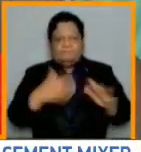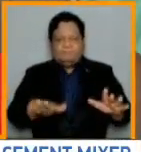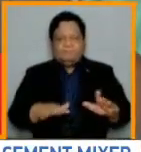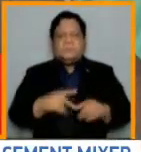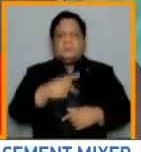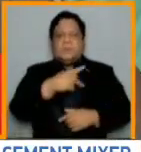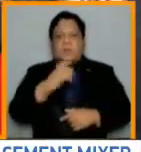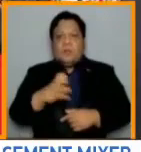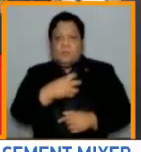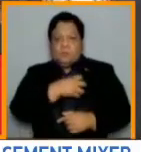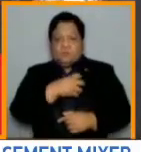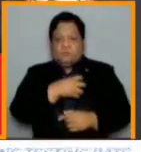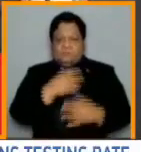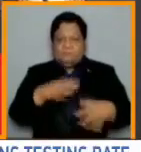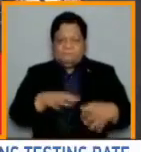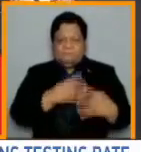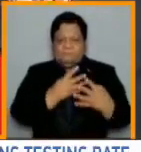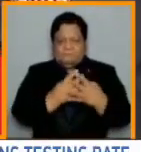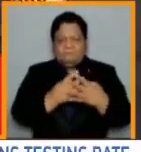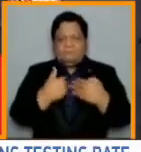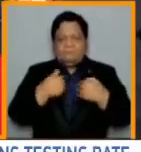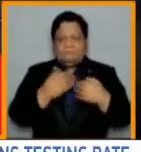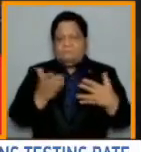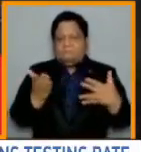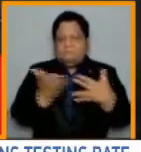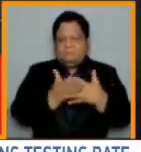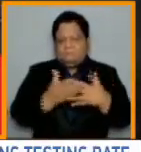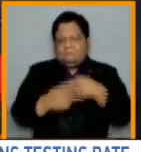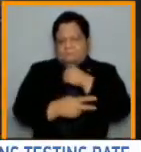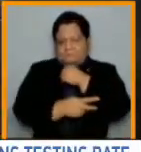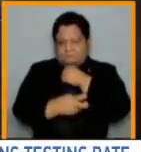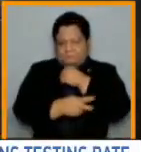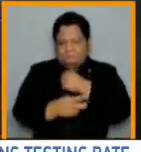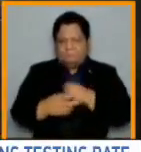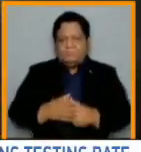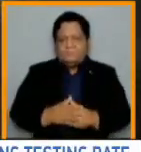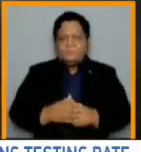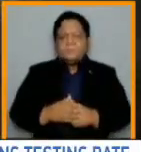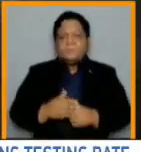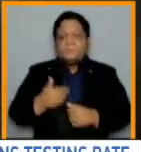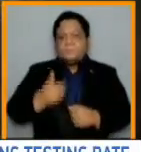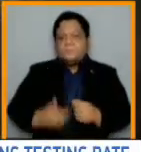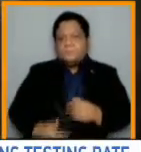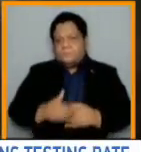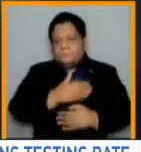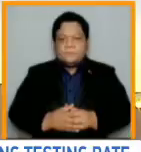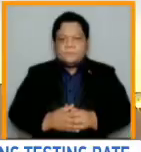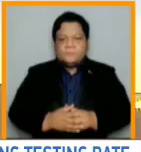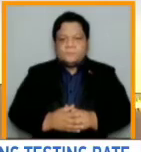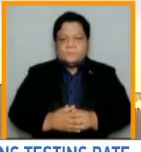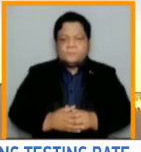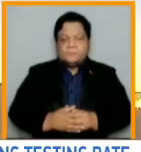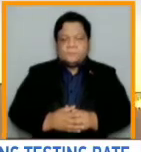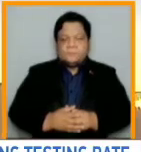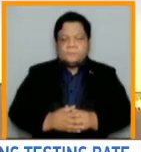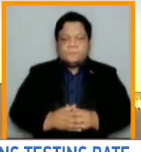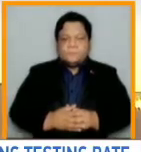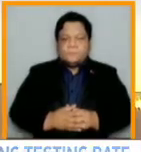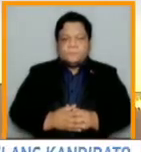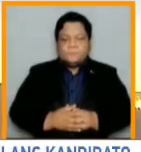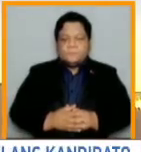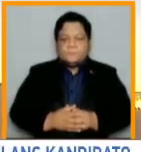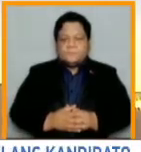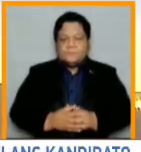sa kasong theft. Yan ang unang balita sa Pasay City, Nico Wahe, buong puso, para sa Pilipino. Patay